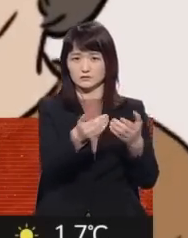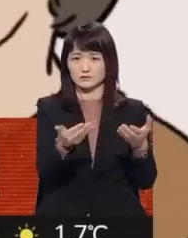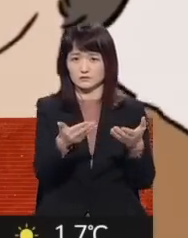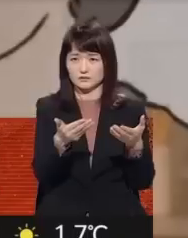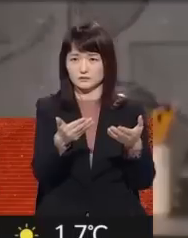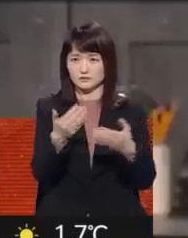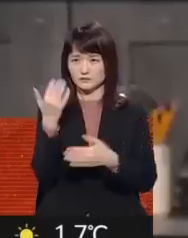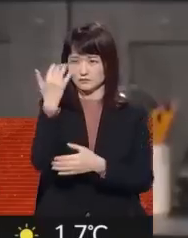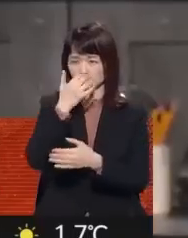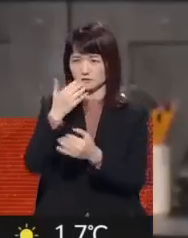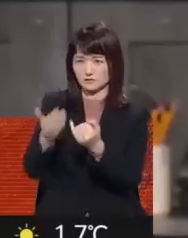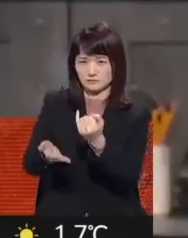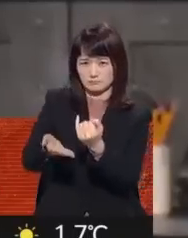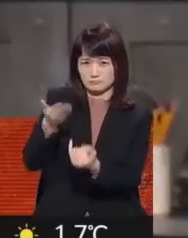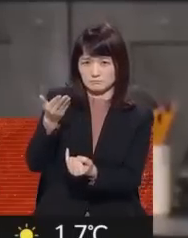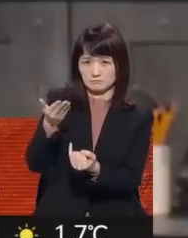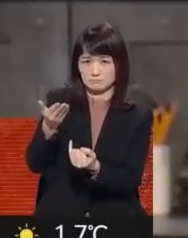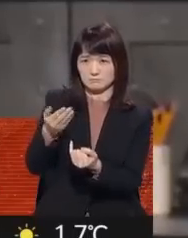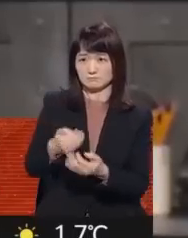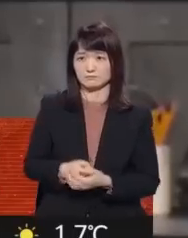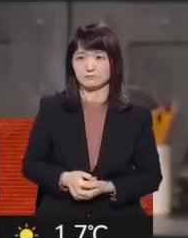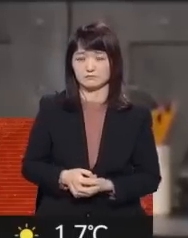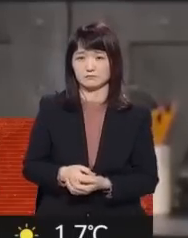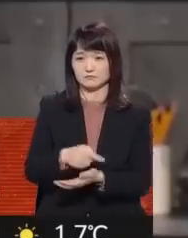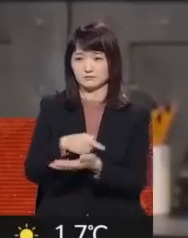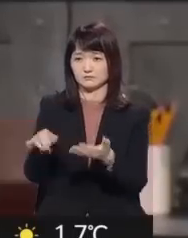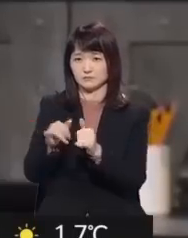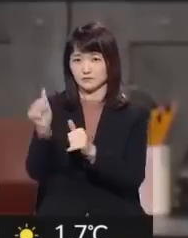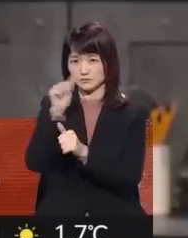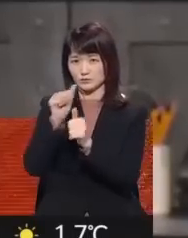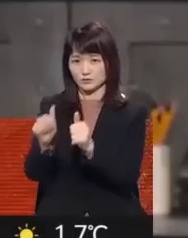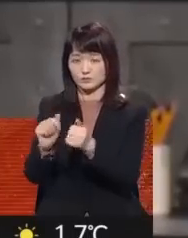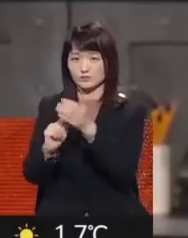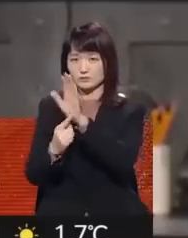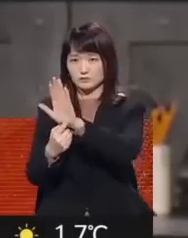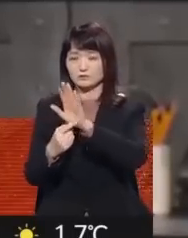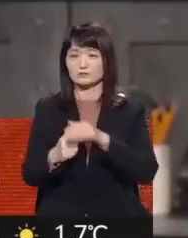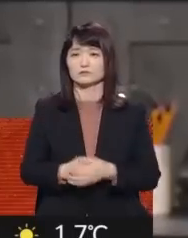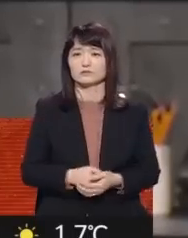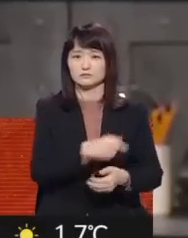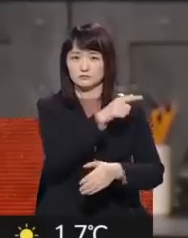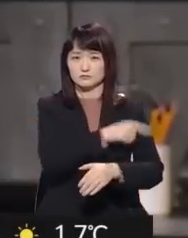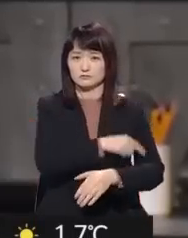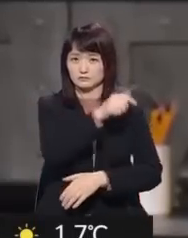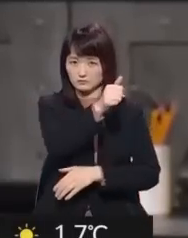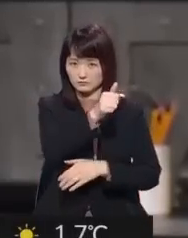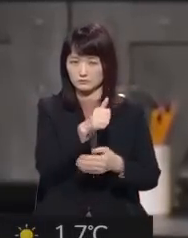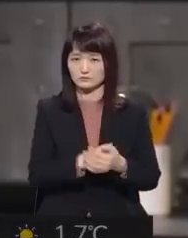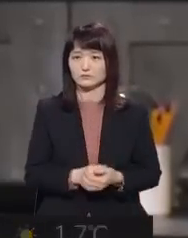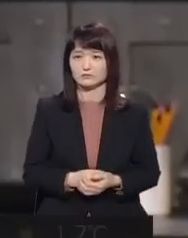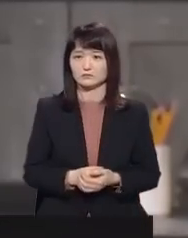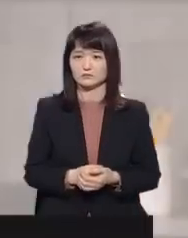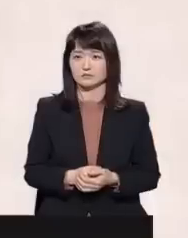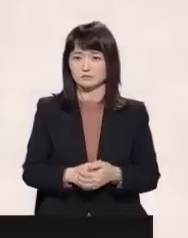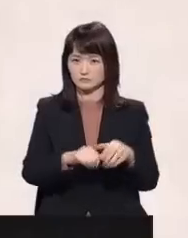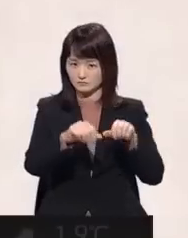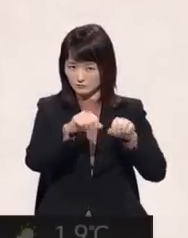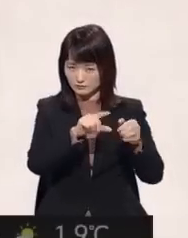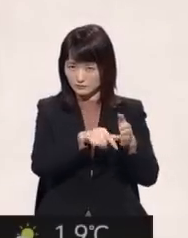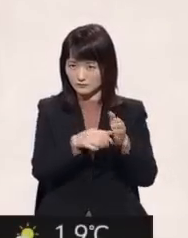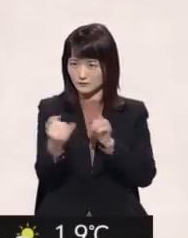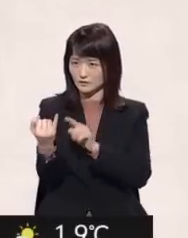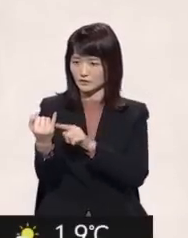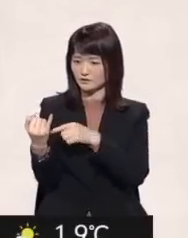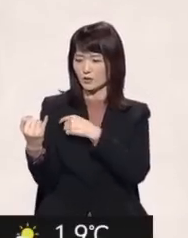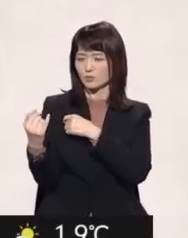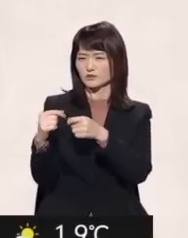뭐 추행이라고 하는데 중요한 것은 피해자 변호인 이런 말 합니다 그 이사장이 범행을 할 때에 피해자의